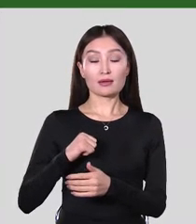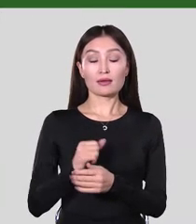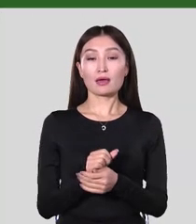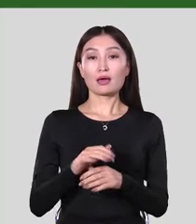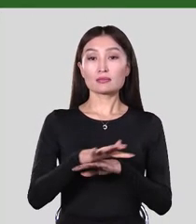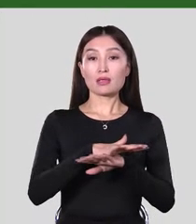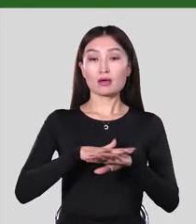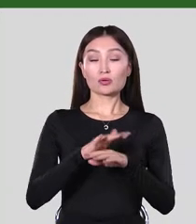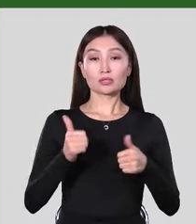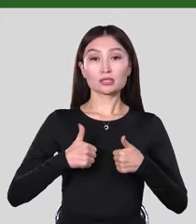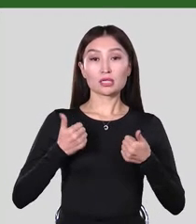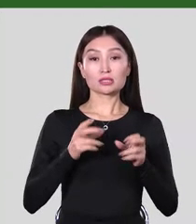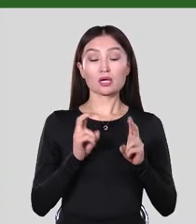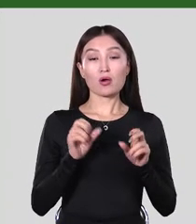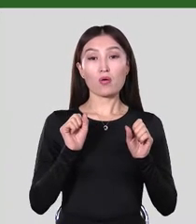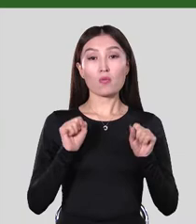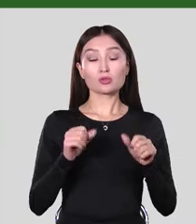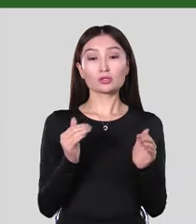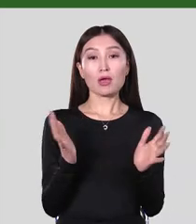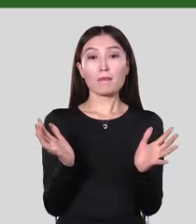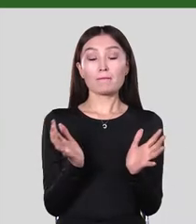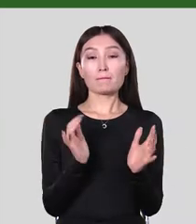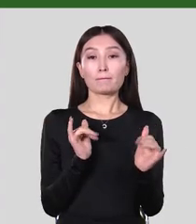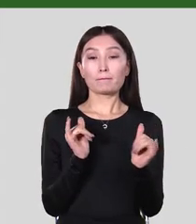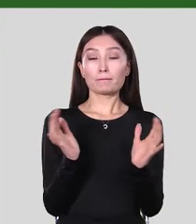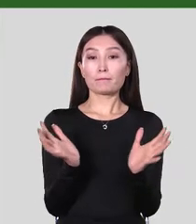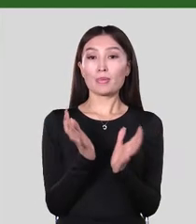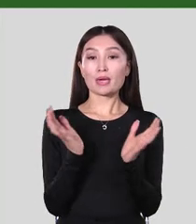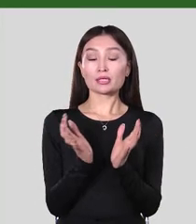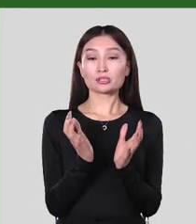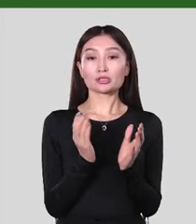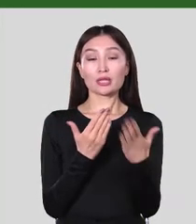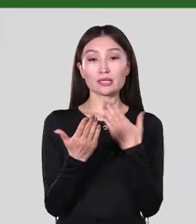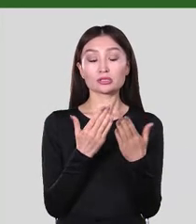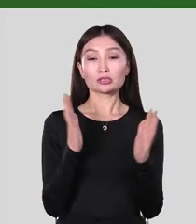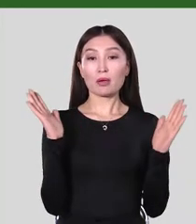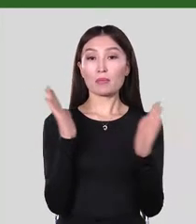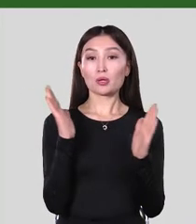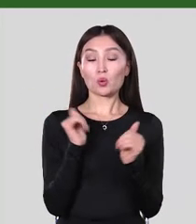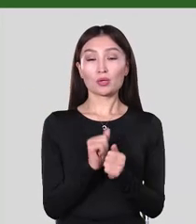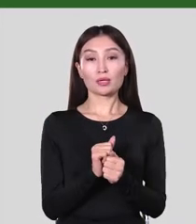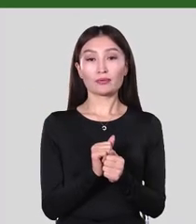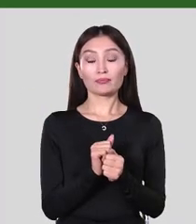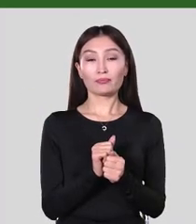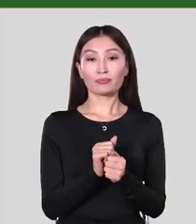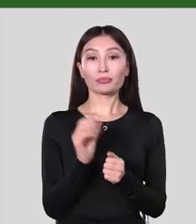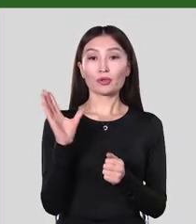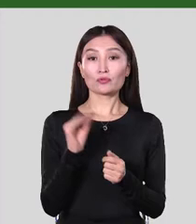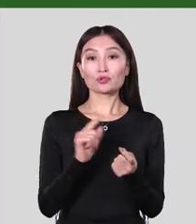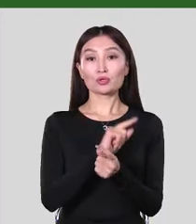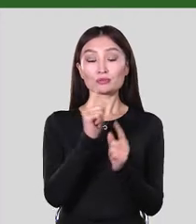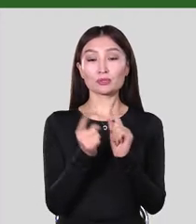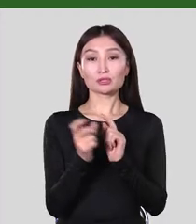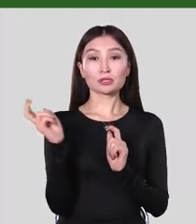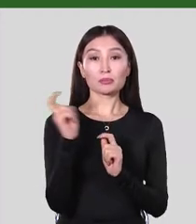Коренные народы старались как можно бережнее относиться к природному богатству, которое их окружало. Все